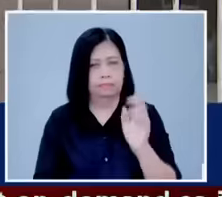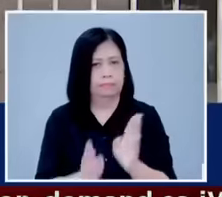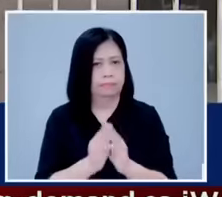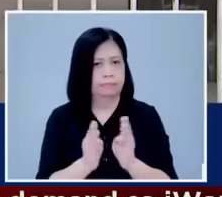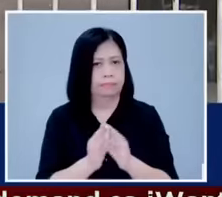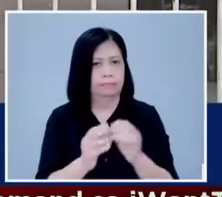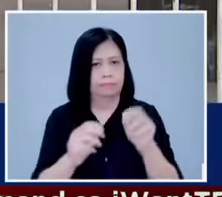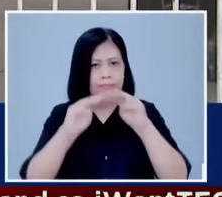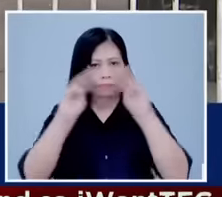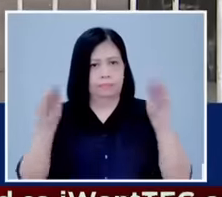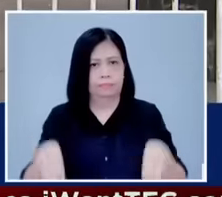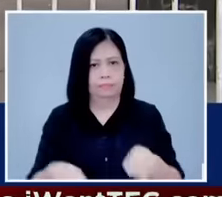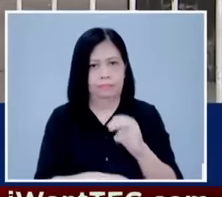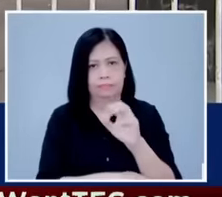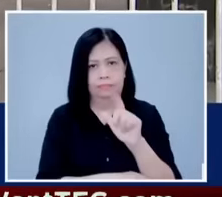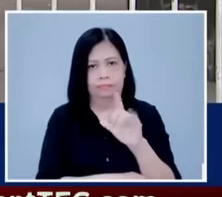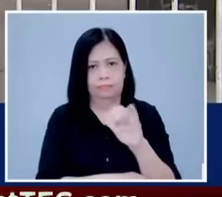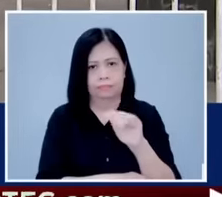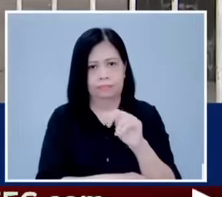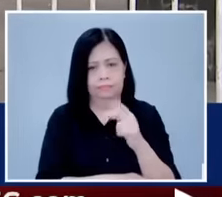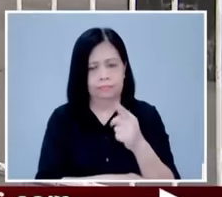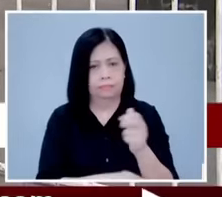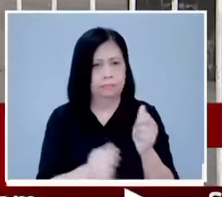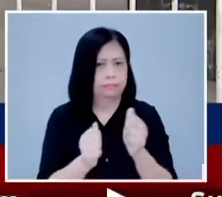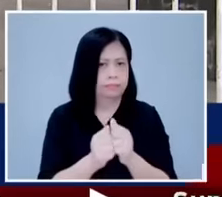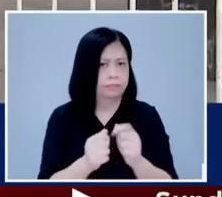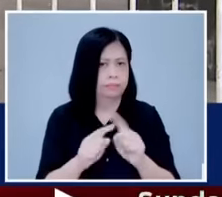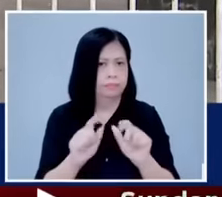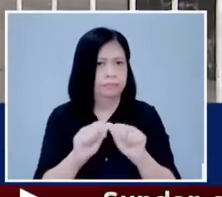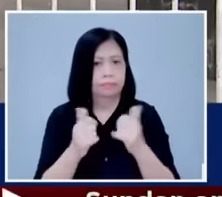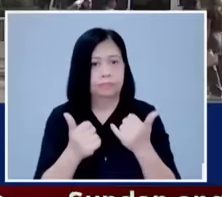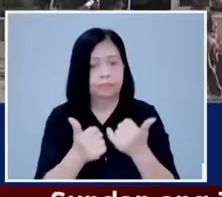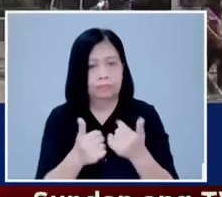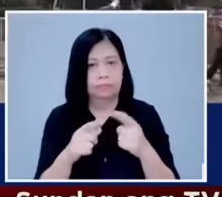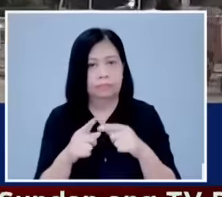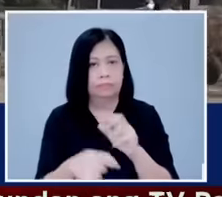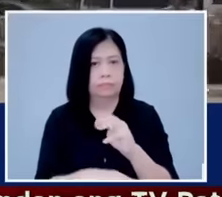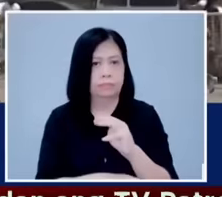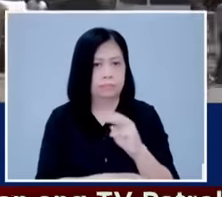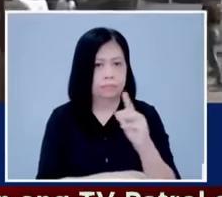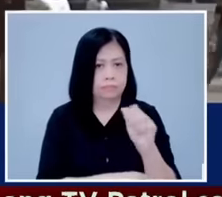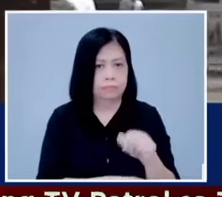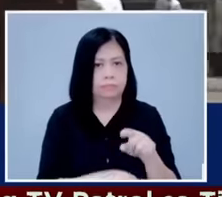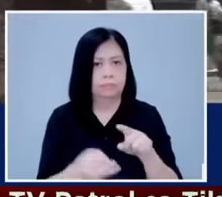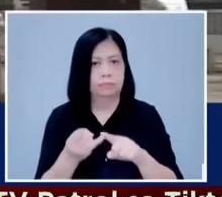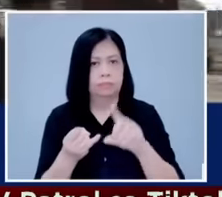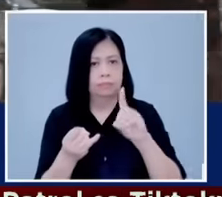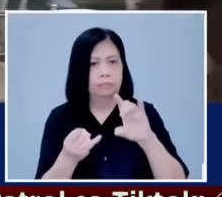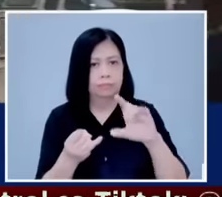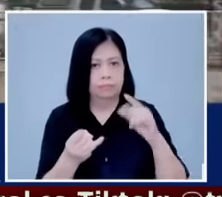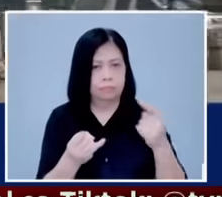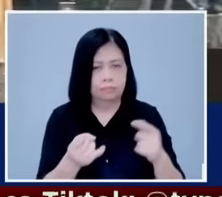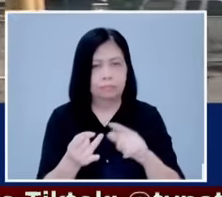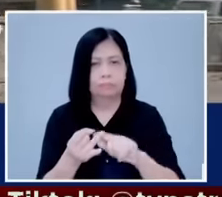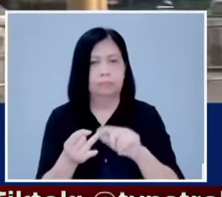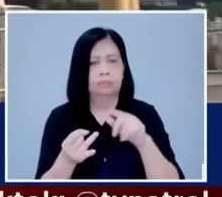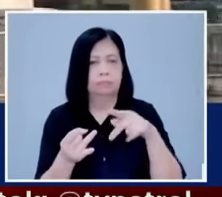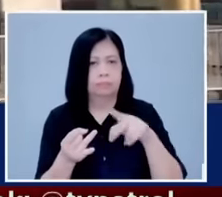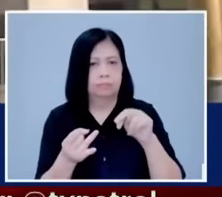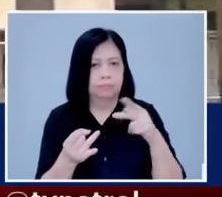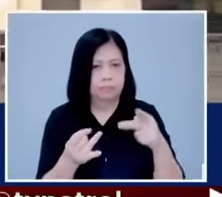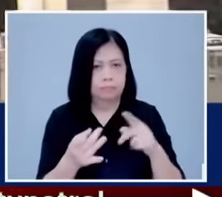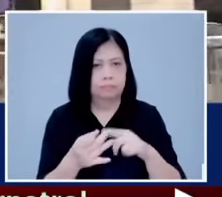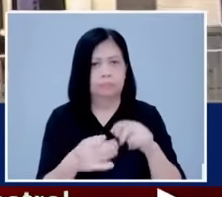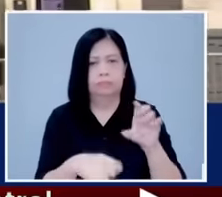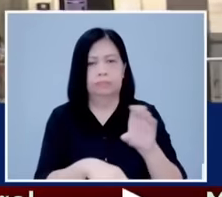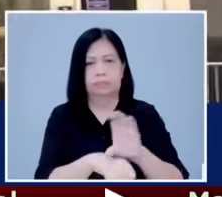traslasyon, kasama ang iba-ibang ahensya ng pamahalaan gaya ng MMDA, DILG at PNP, at mga parishioners ng